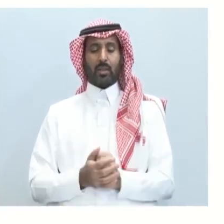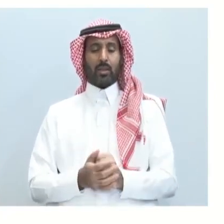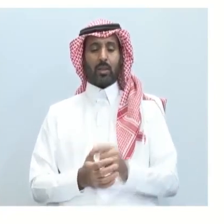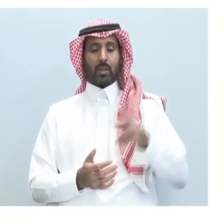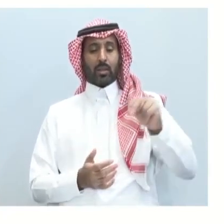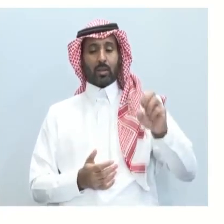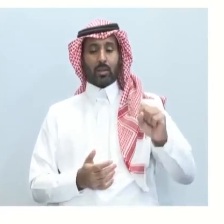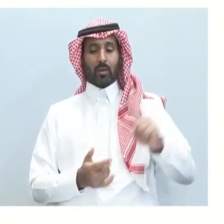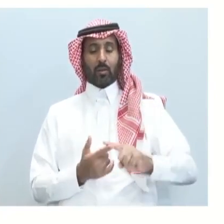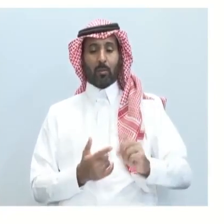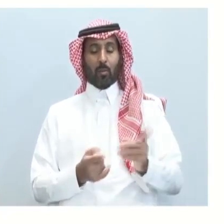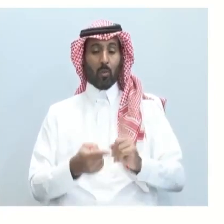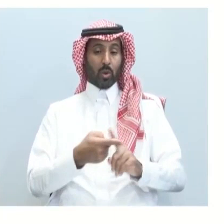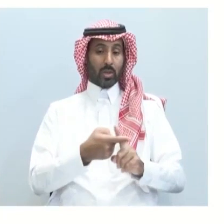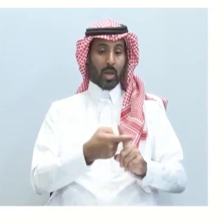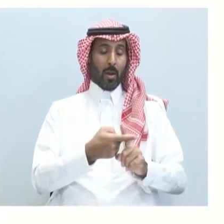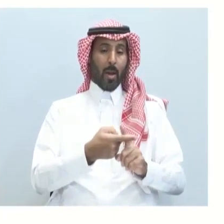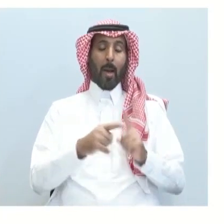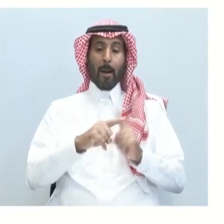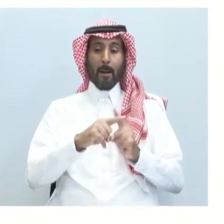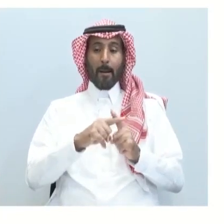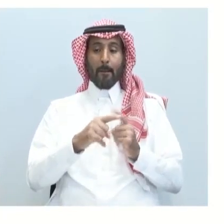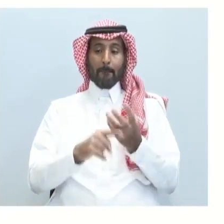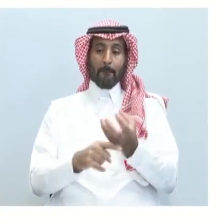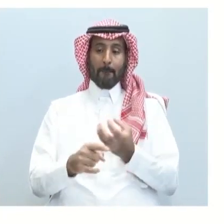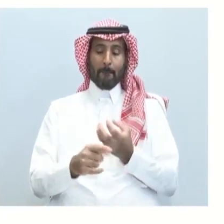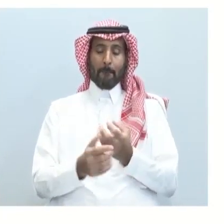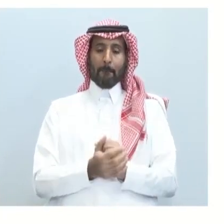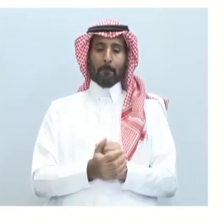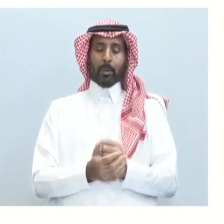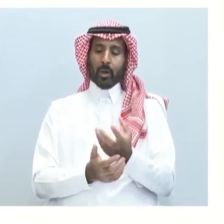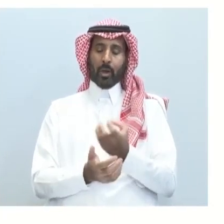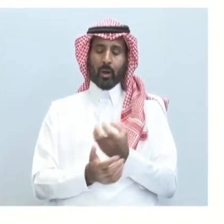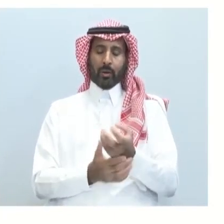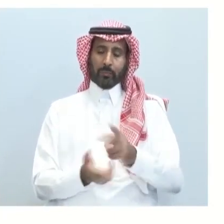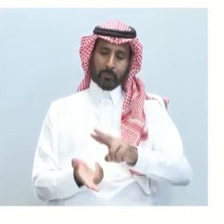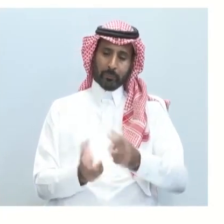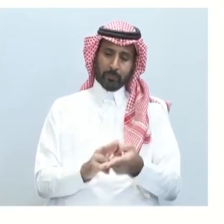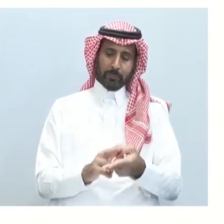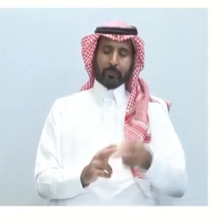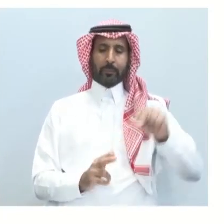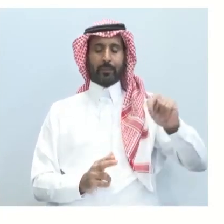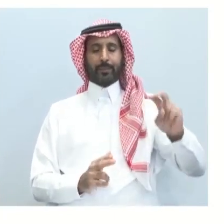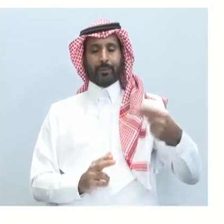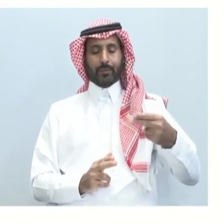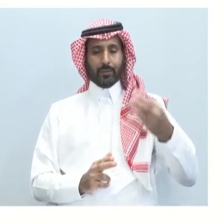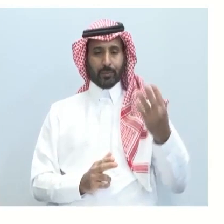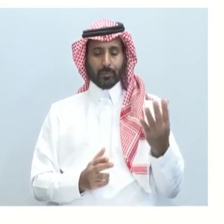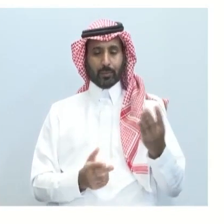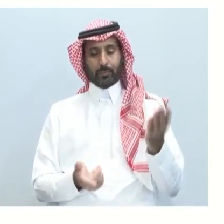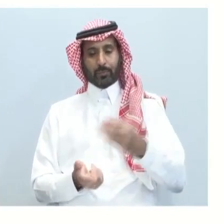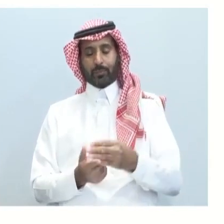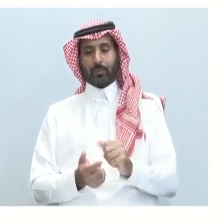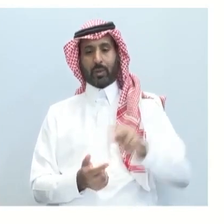لانه اعطى الهيدروكسيد هنا الهيدروجين فبالتالي تحول من موجب الى ان اتش 3